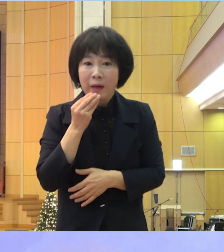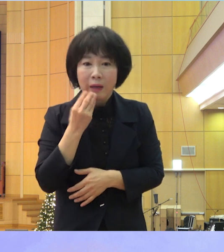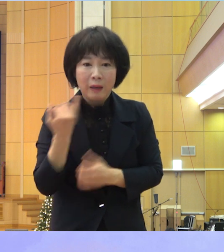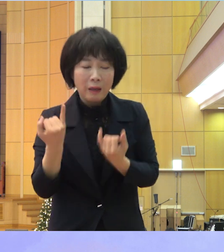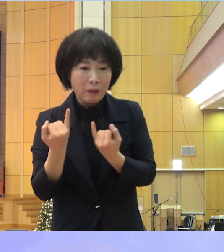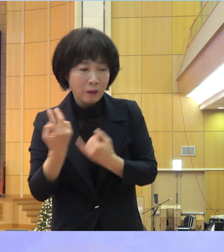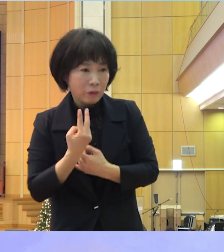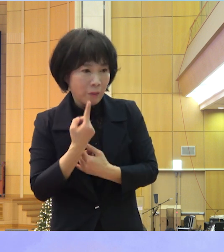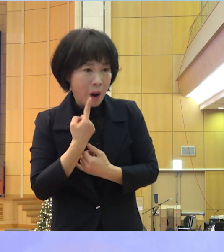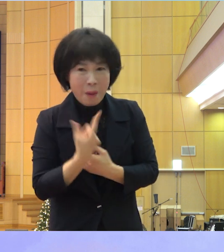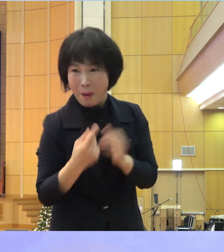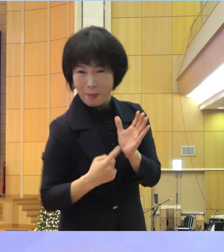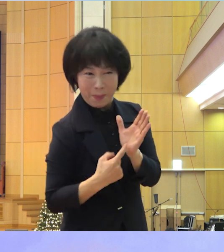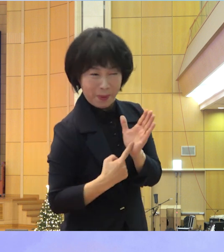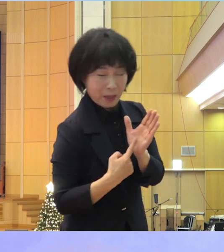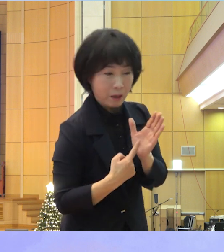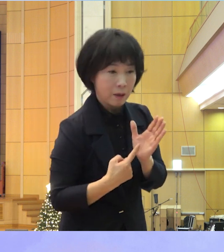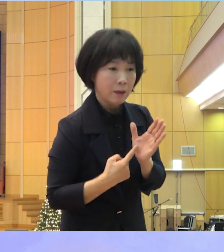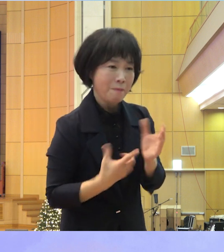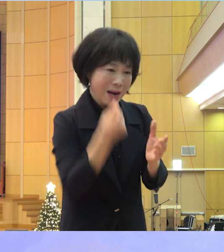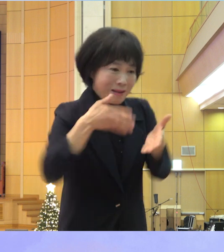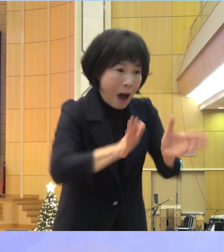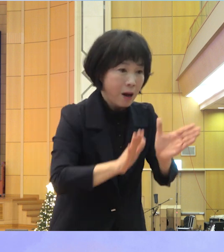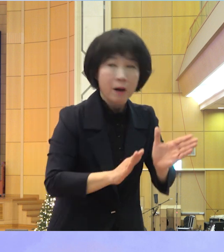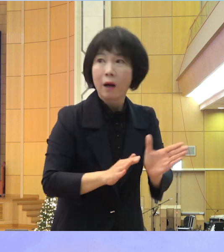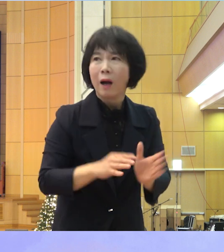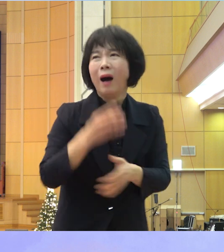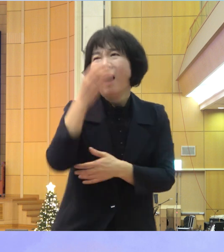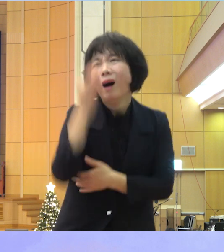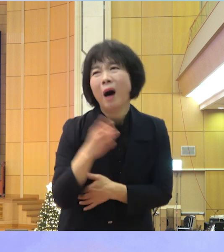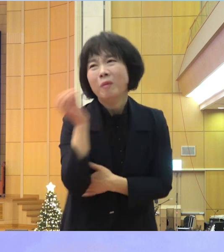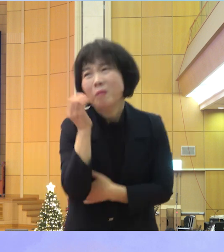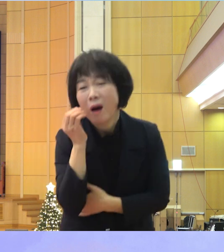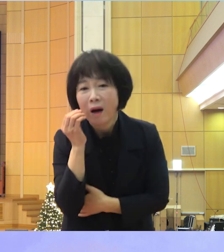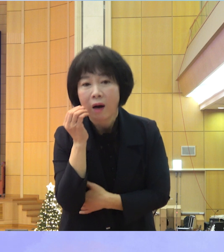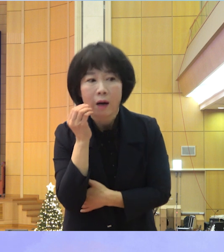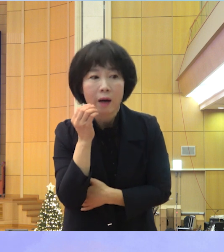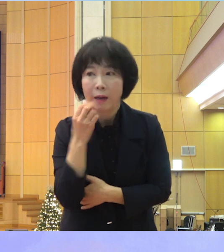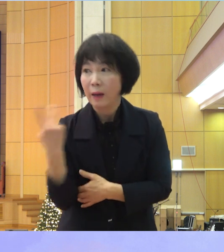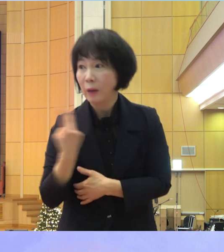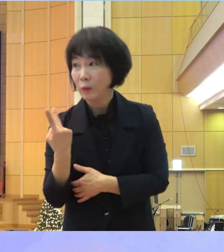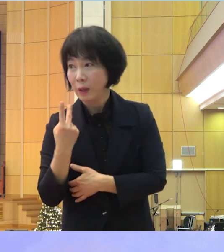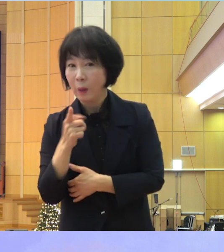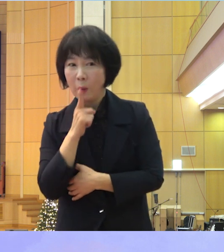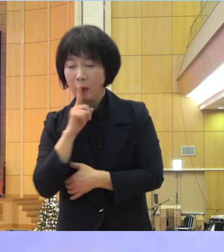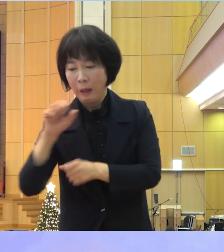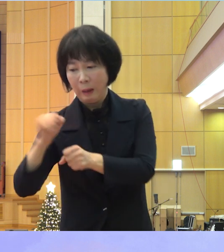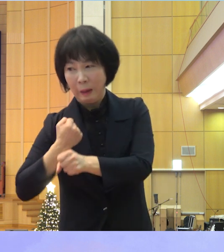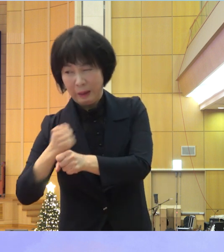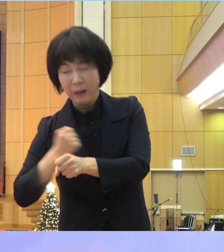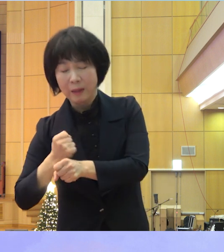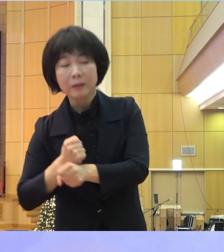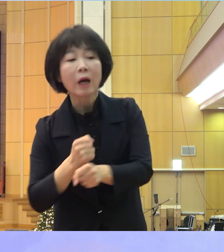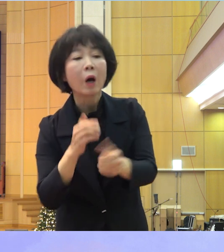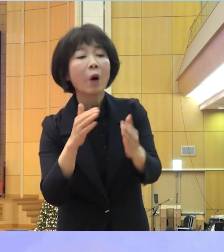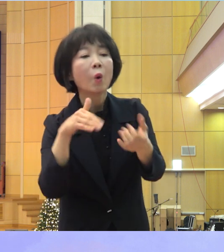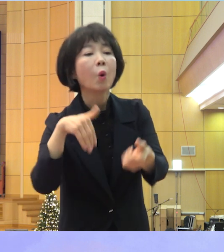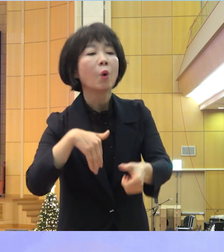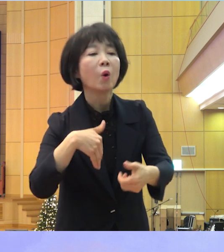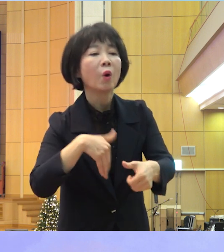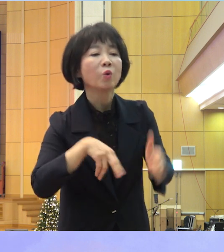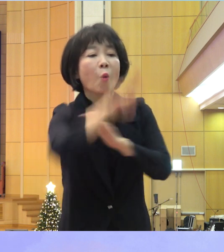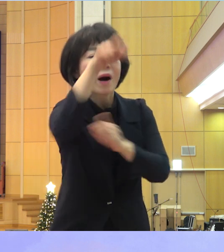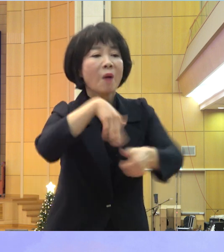잘리자마자 모세 어머니 품에 안기고 빨리 도망가라고. 그리고 바로 왕한테 가서 보고할